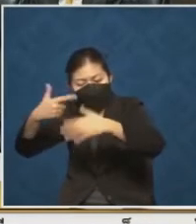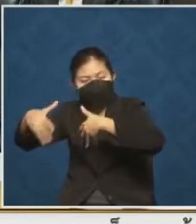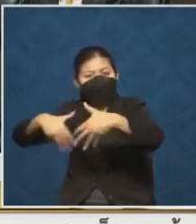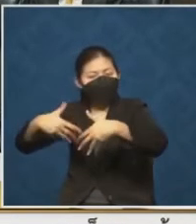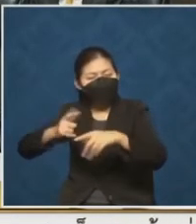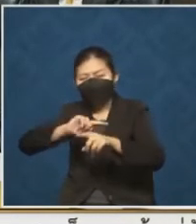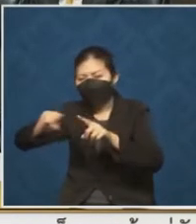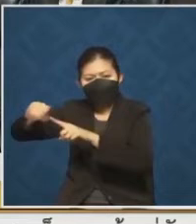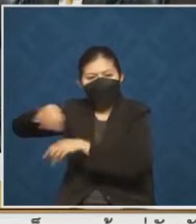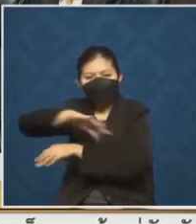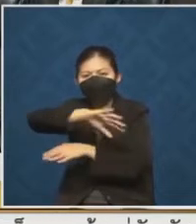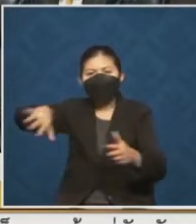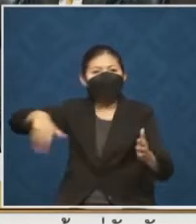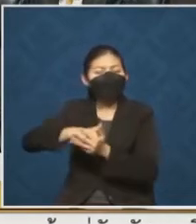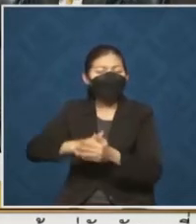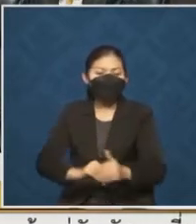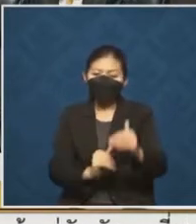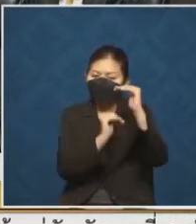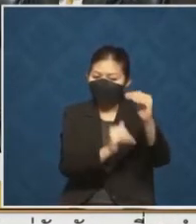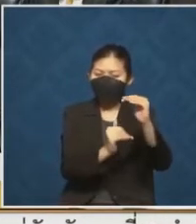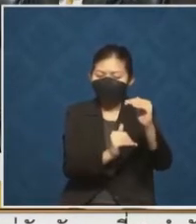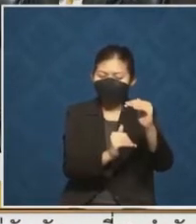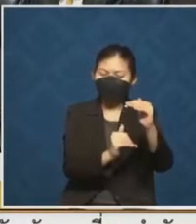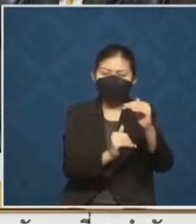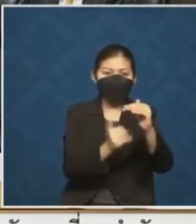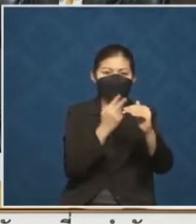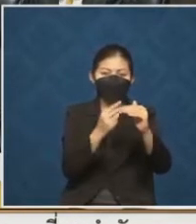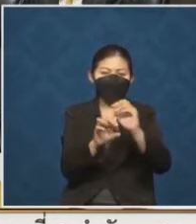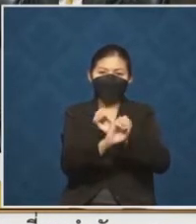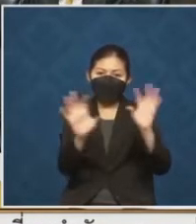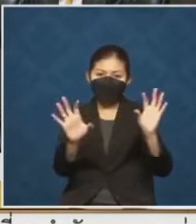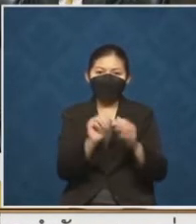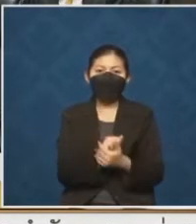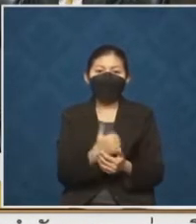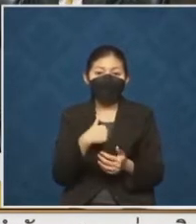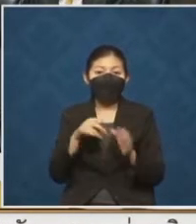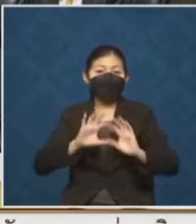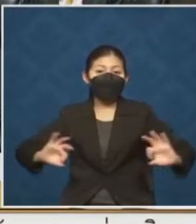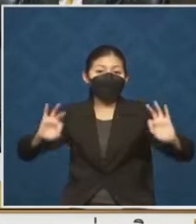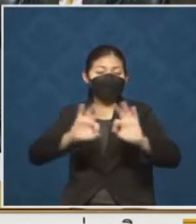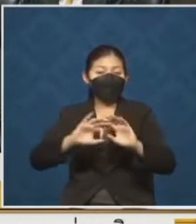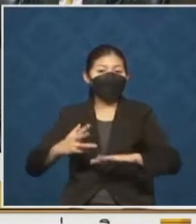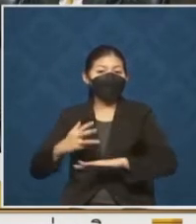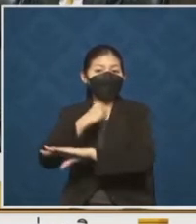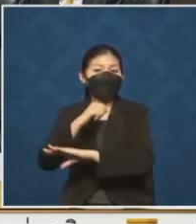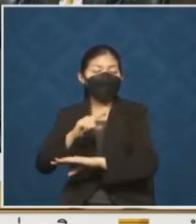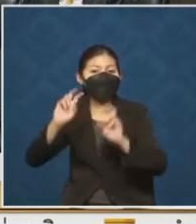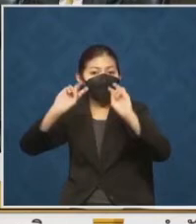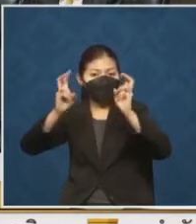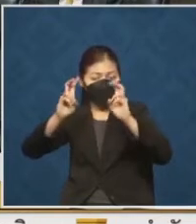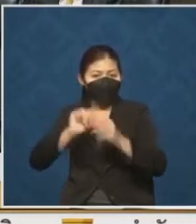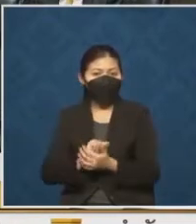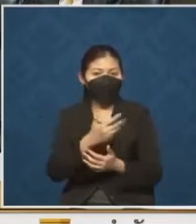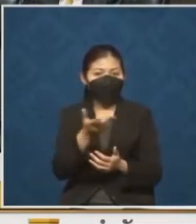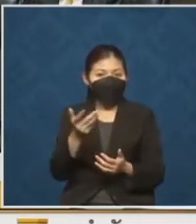ท้องถิ่นชุดเดิมยังทำหน้าที่ต่อแต่ทำหน้าที่ต่อด้วยภาวะที่มีอย่างจำกัดนะครับ